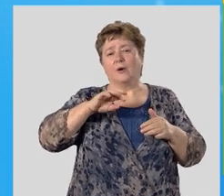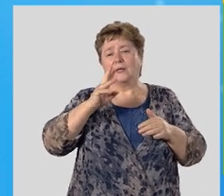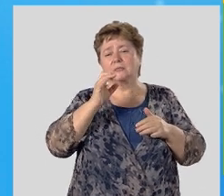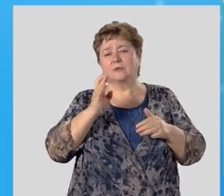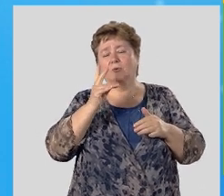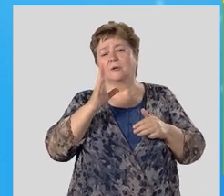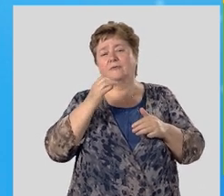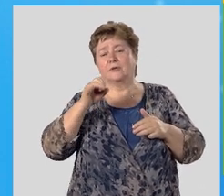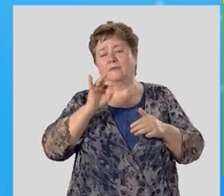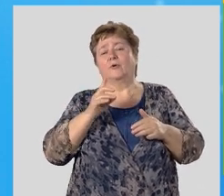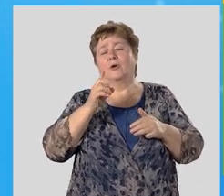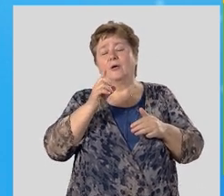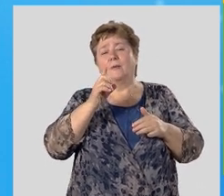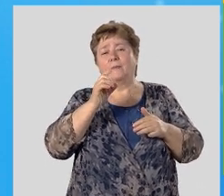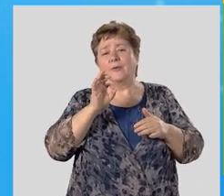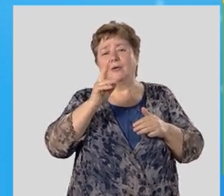популяционно-видовой,